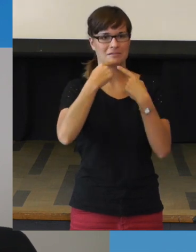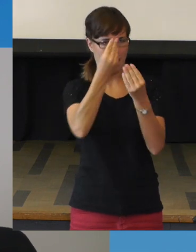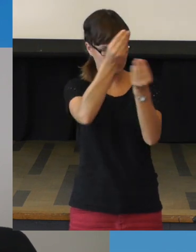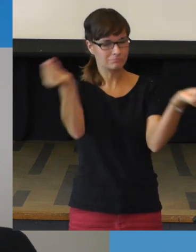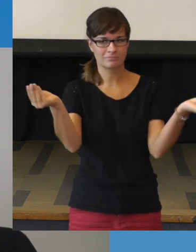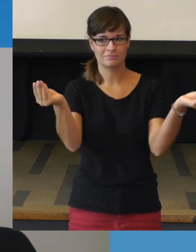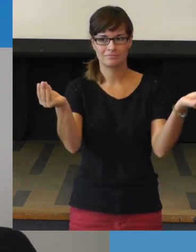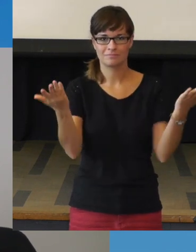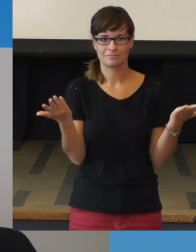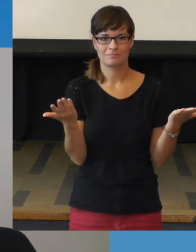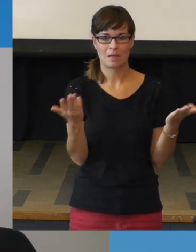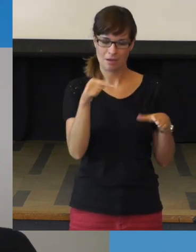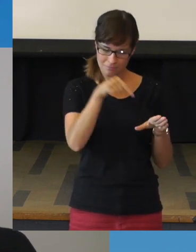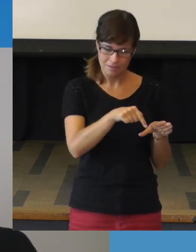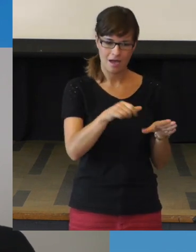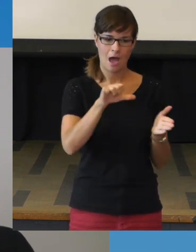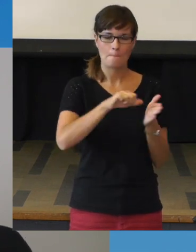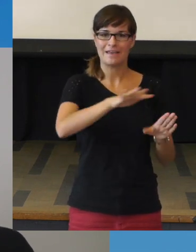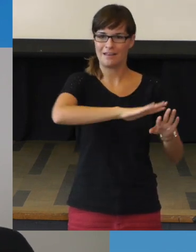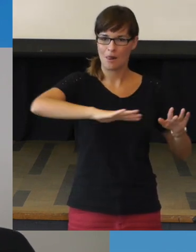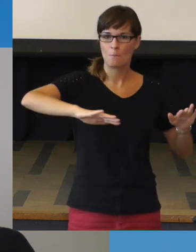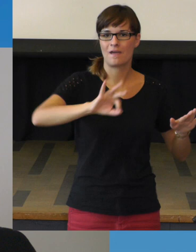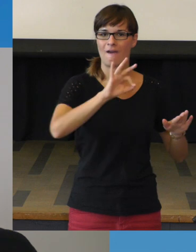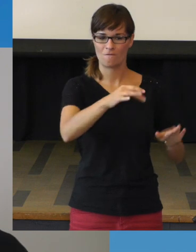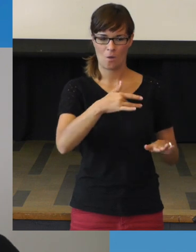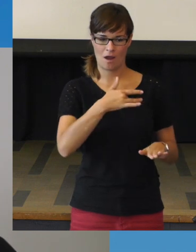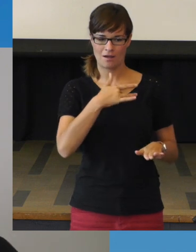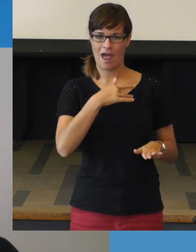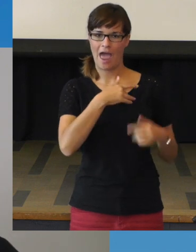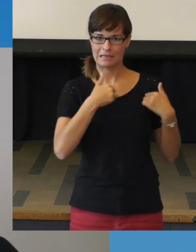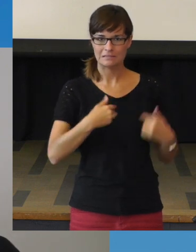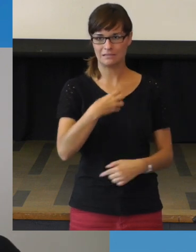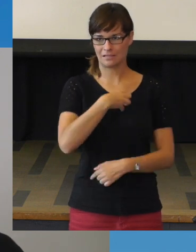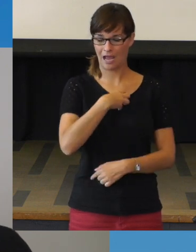ist das so die Ernährung, die ein Corona-kranker Patient, wir reden jetzt von Corona-kranken Patienten, ja,